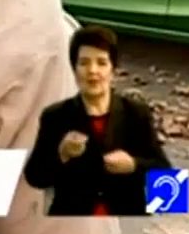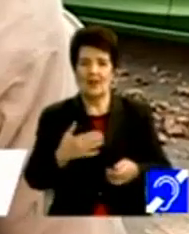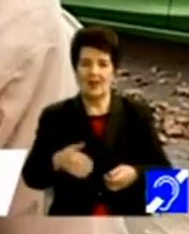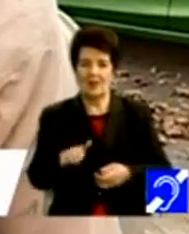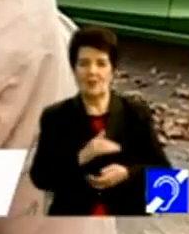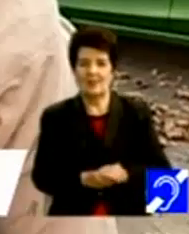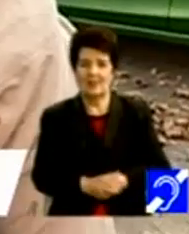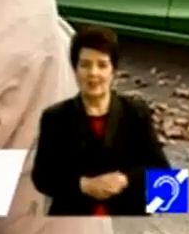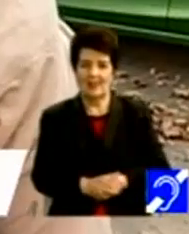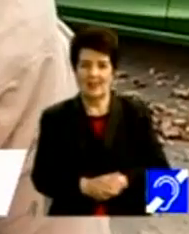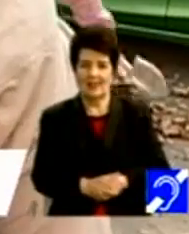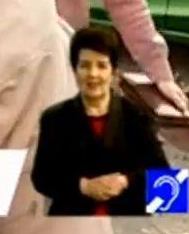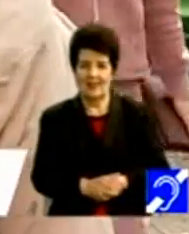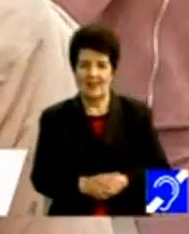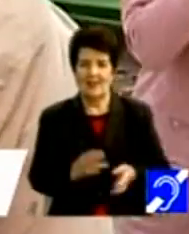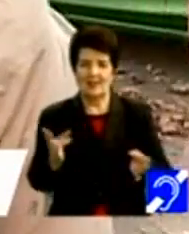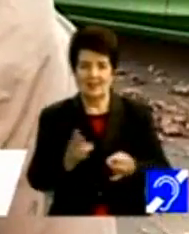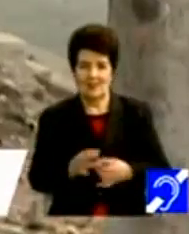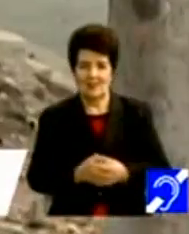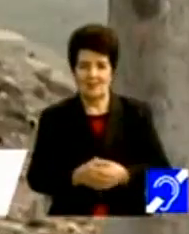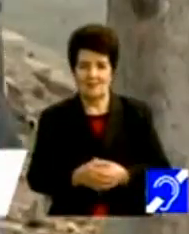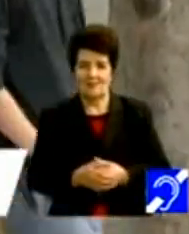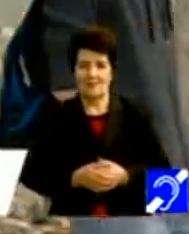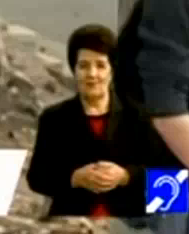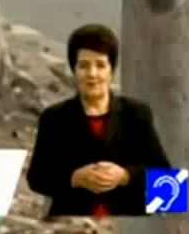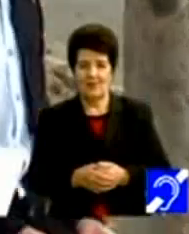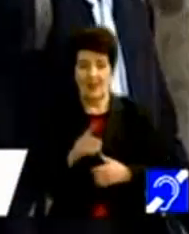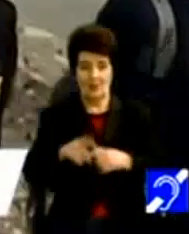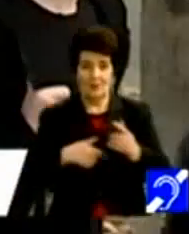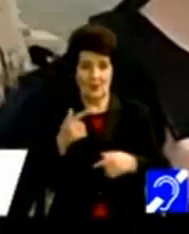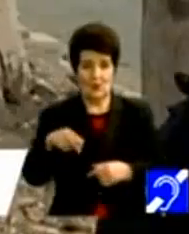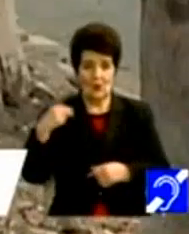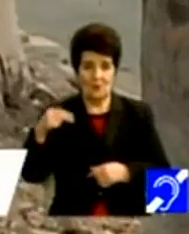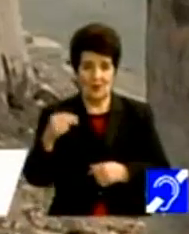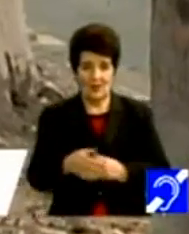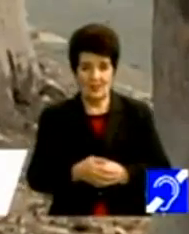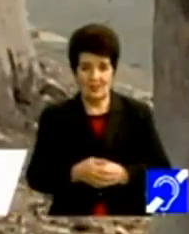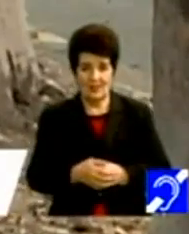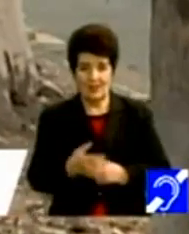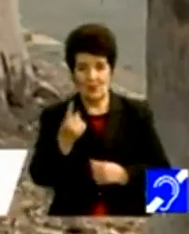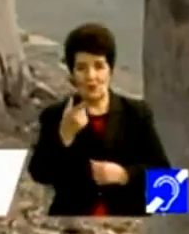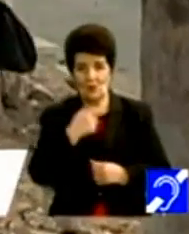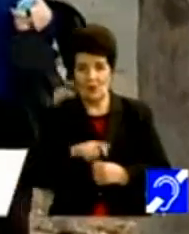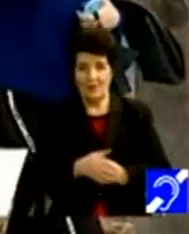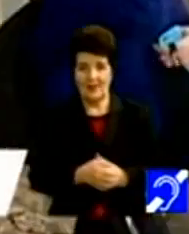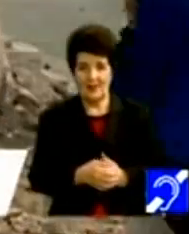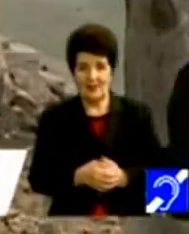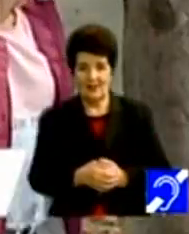este. Așa, numai să lucreze. Să lucreze mult și deștept. De la următorul președinte, cel puțin să fie o doamnă.